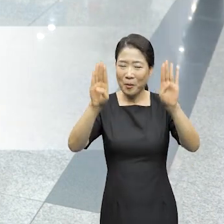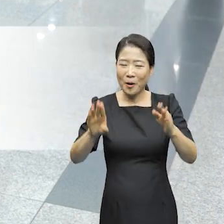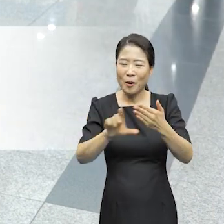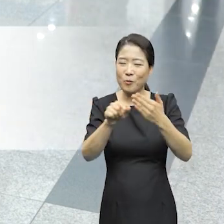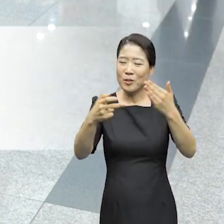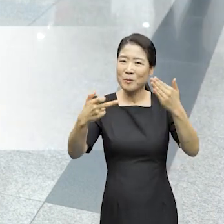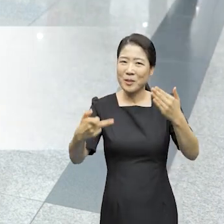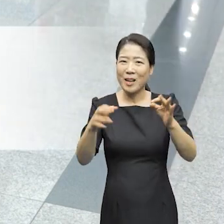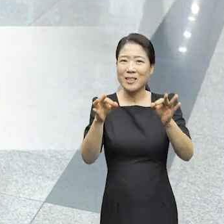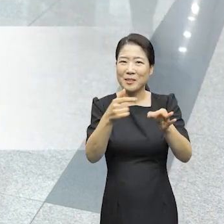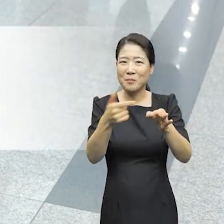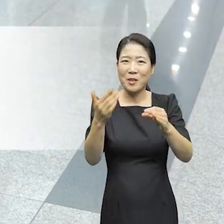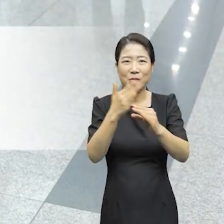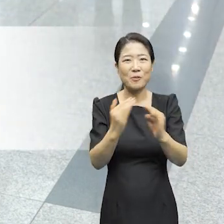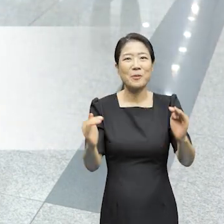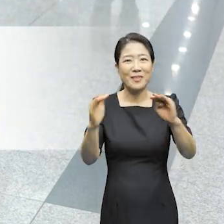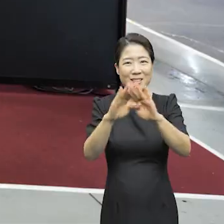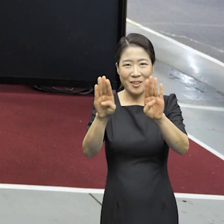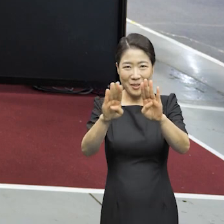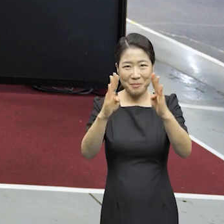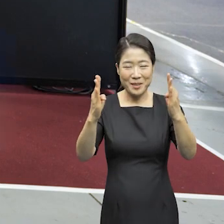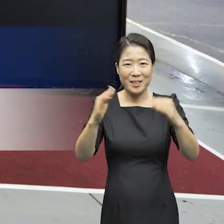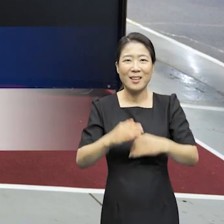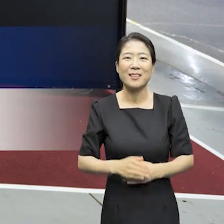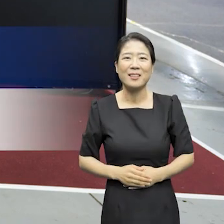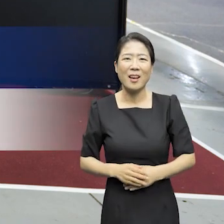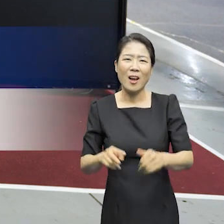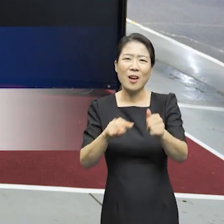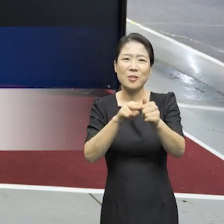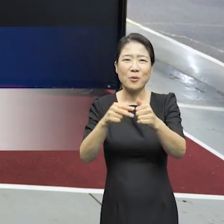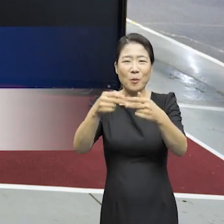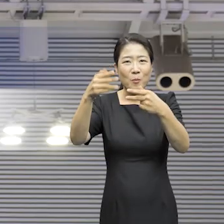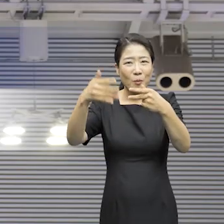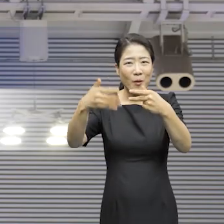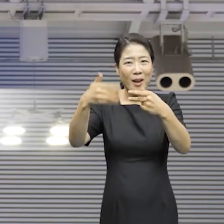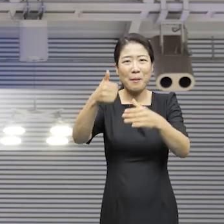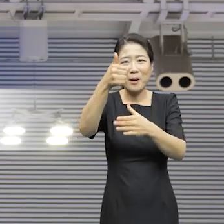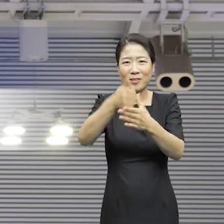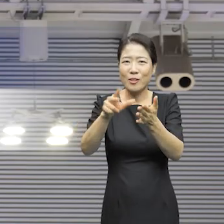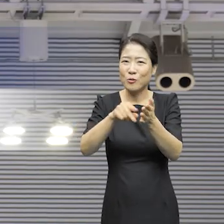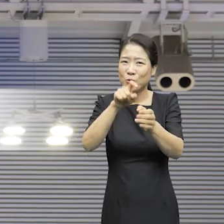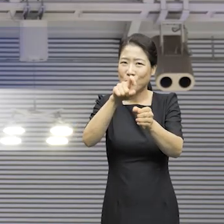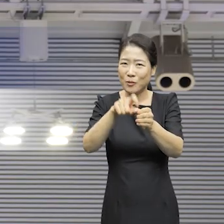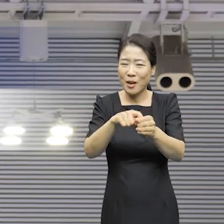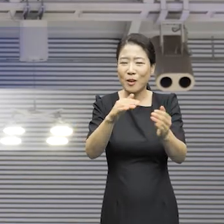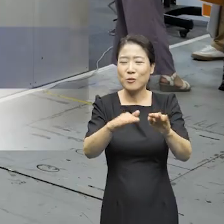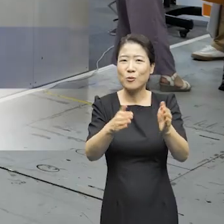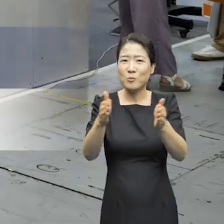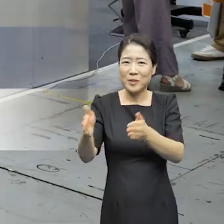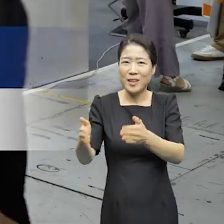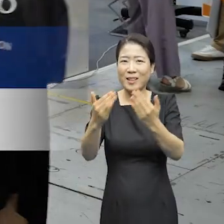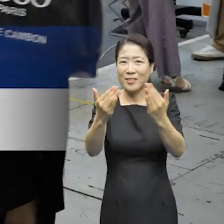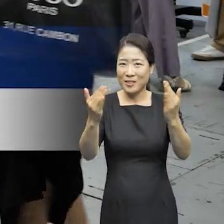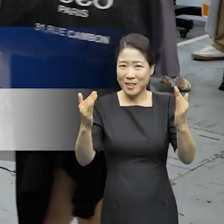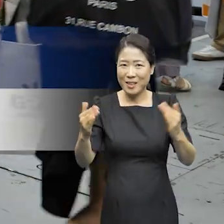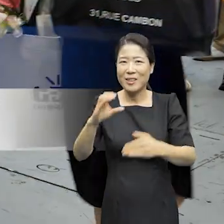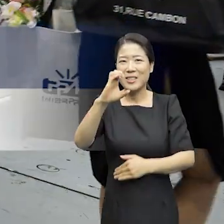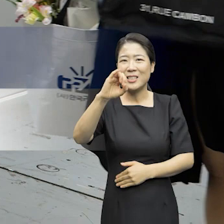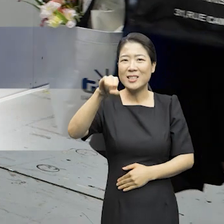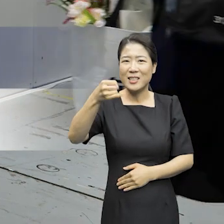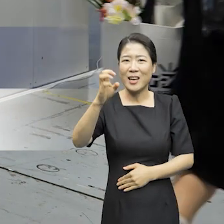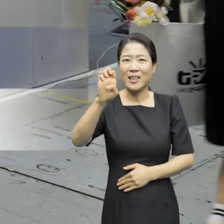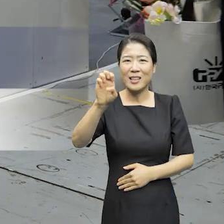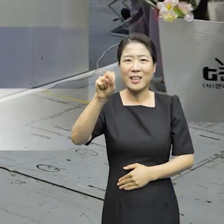김대중 컨벤션센터에서 열립니다 콘텐츠에 빠져들다라는 주제로 마련된 이번 전시회는 CJ